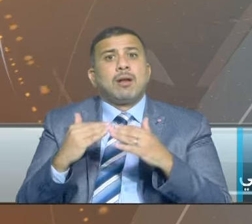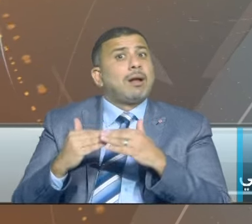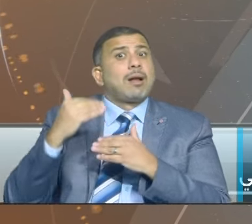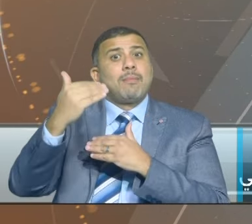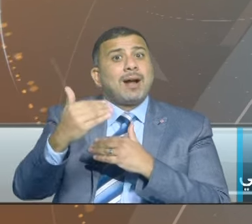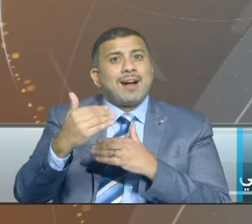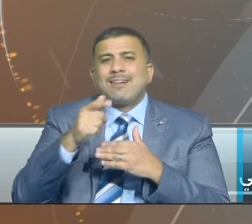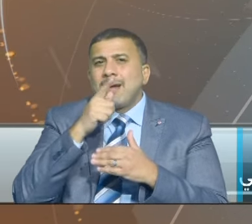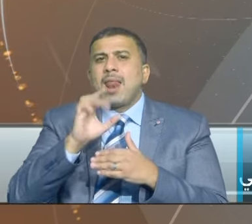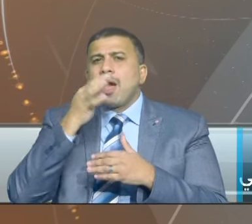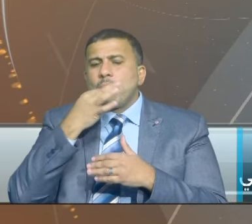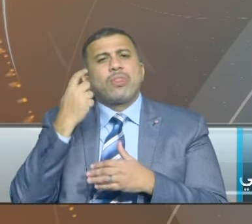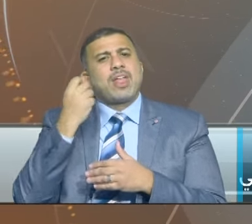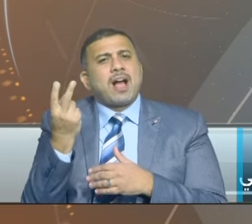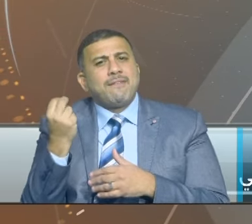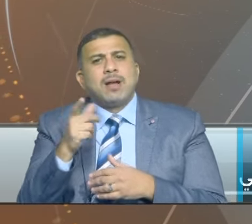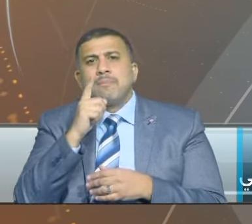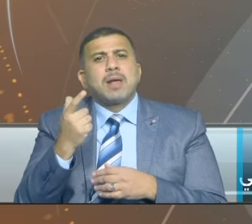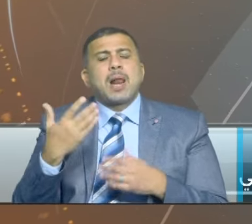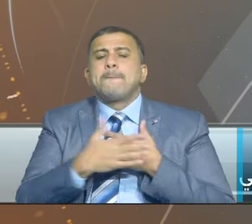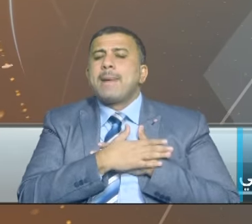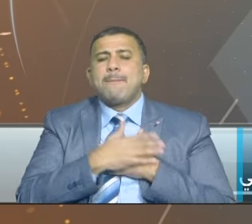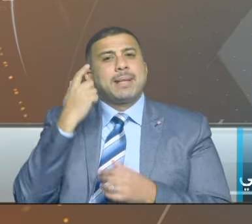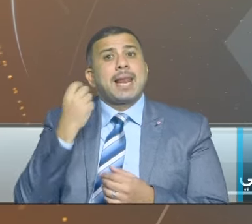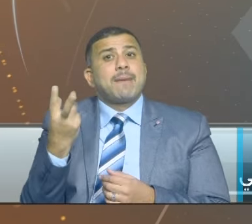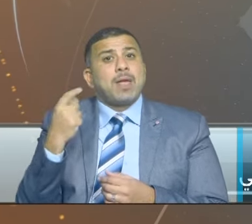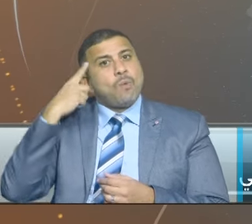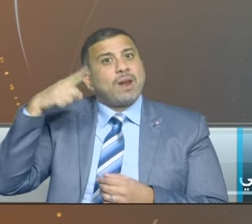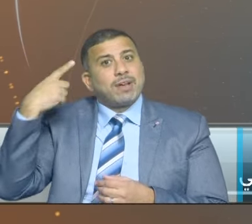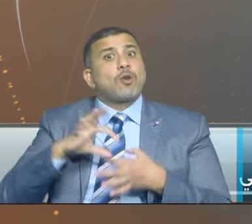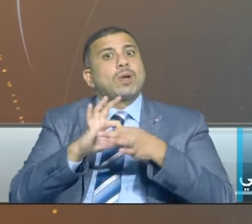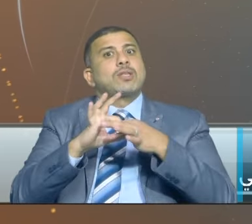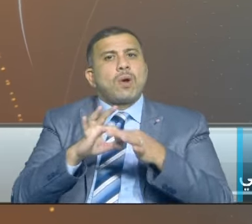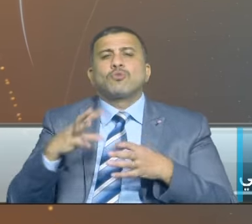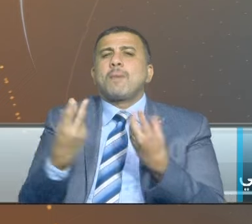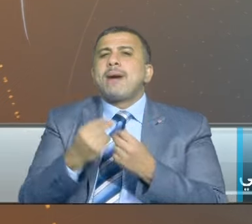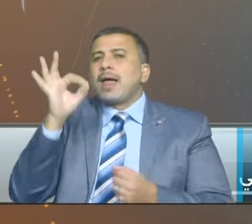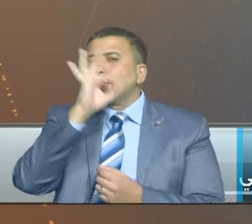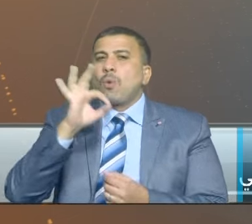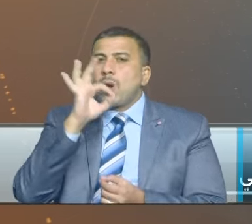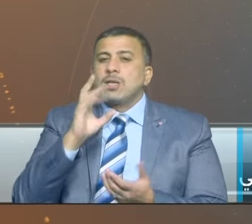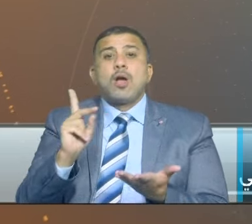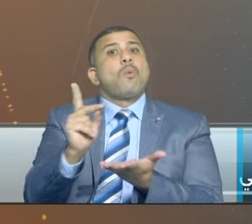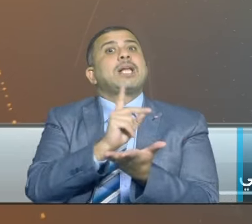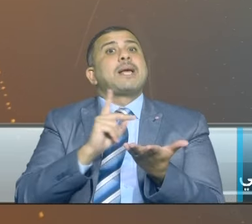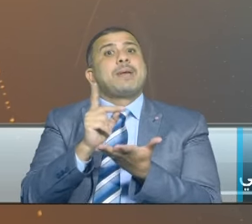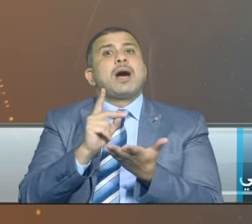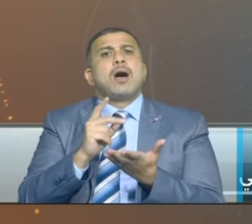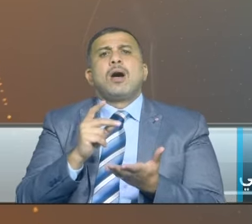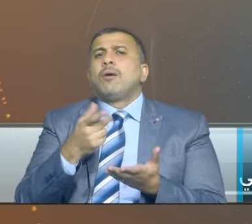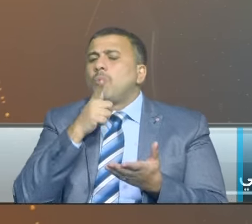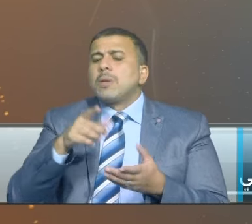متجاوزا جميع الحواجز اللغويه والثقافيه من خلال محبه الابداع والفكر والتواصل مع التراث